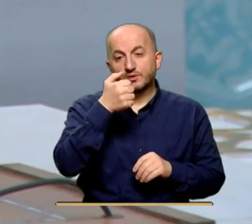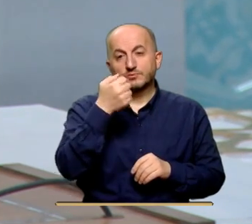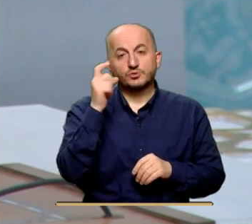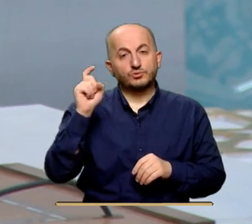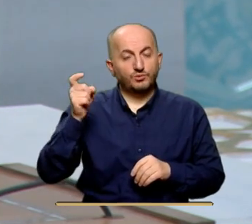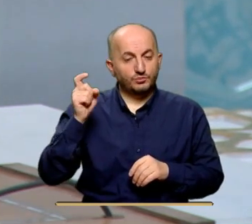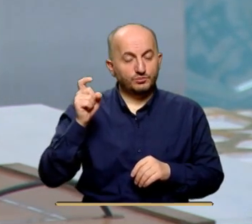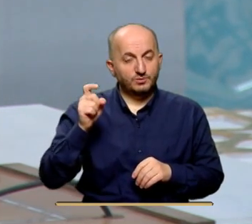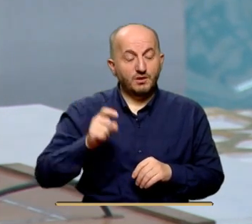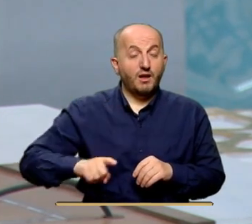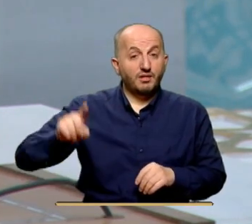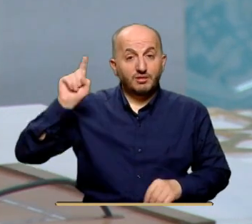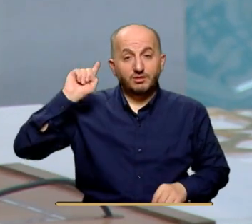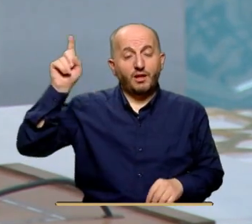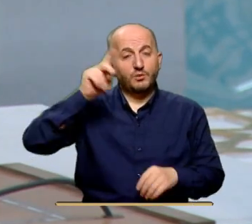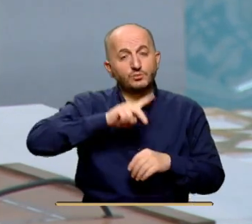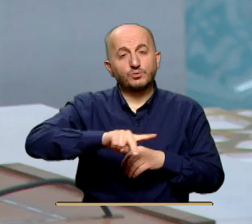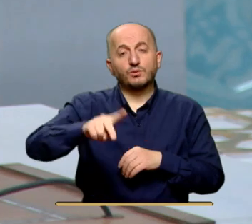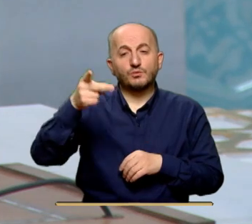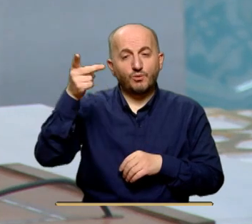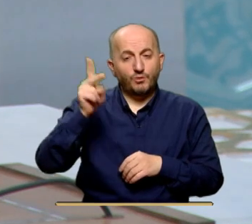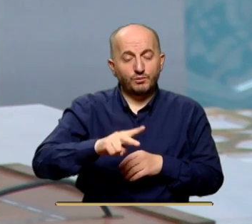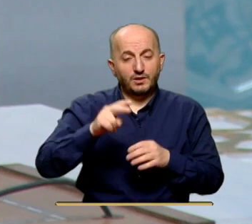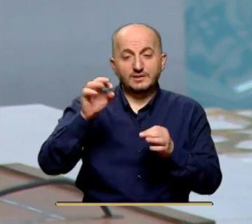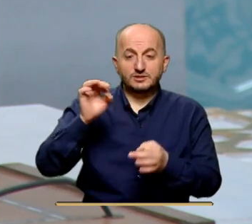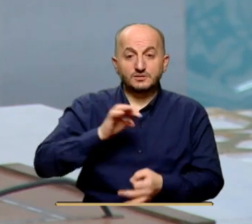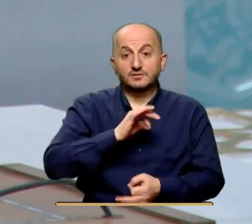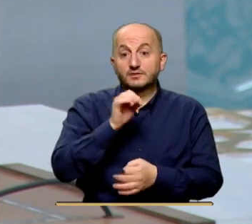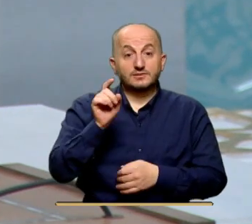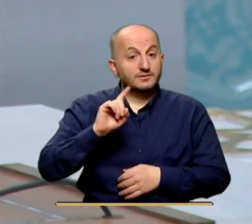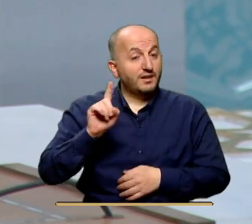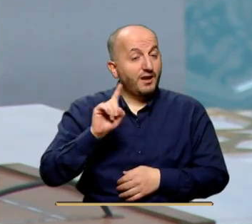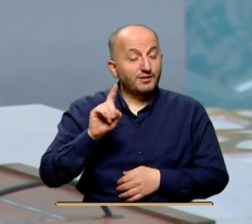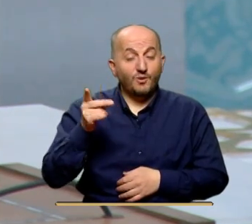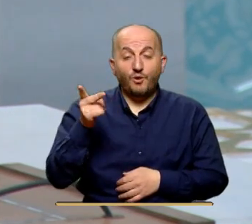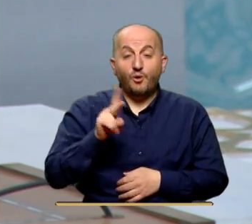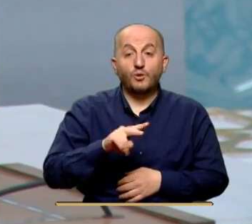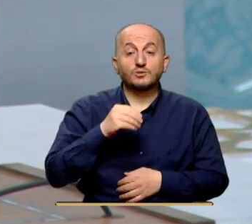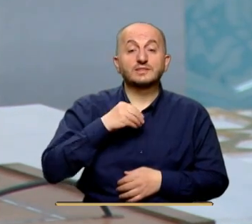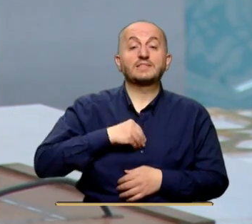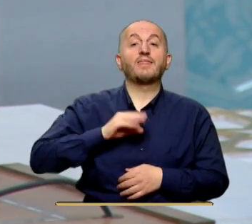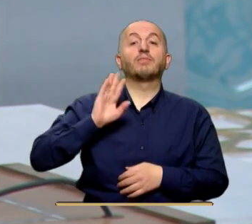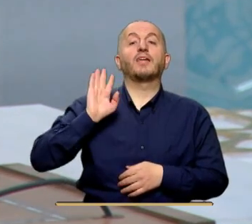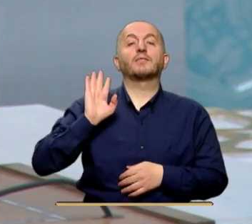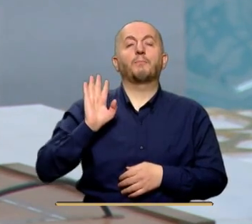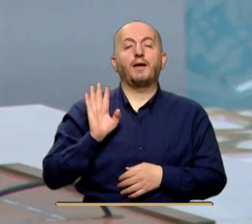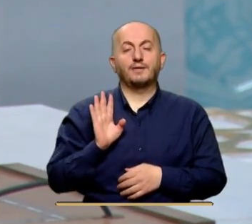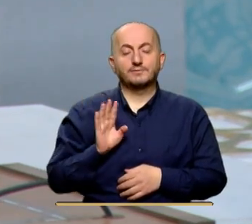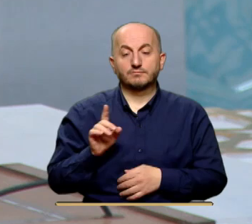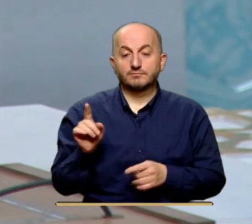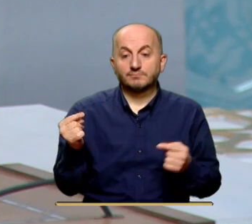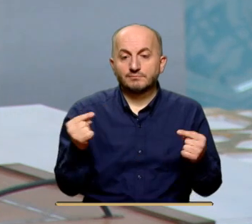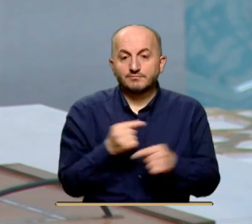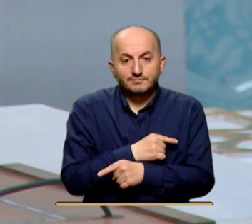169. Allah yolunda öldürülenleri sakın ölüler sanmayın.